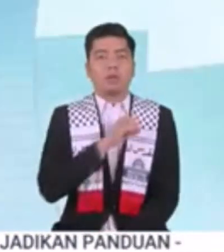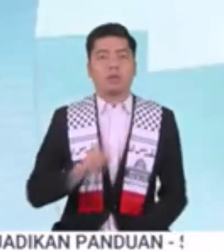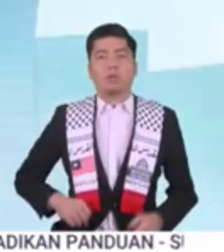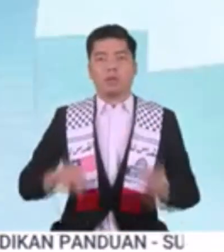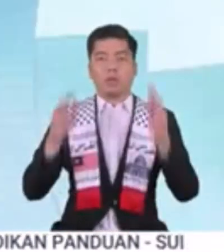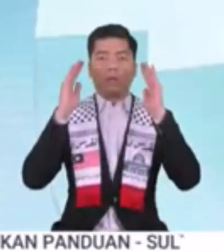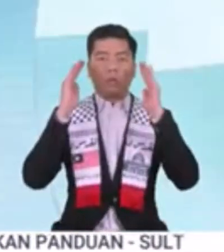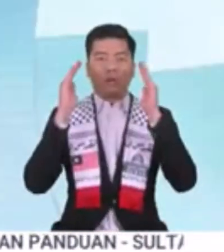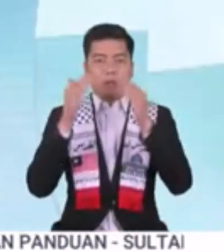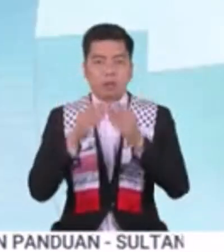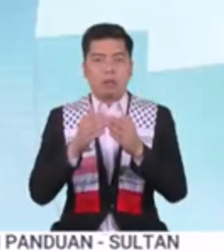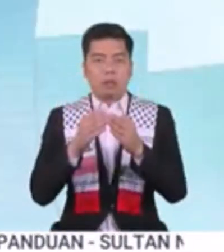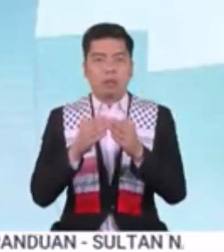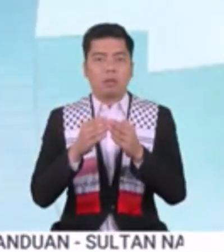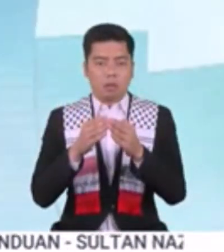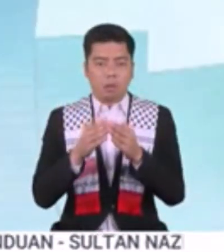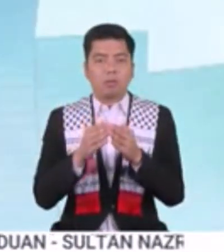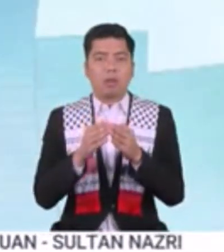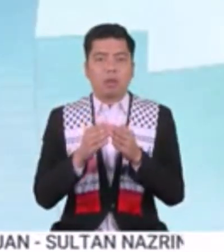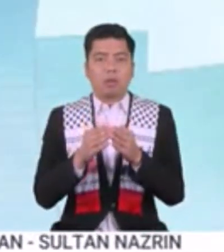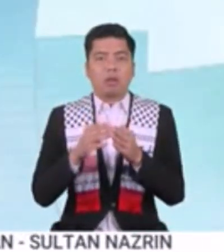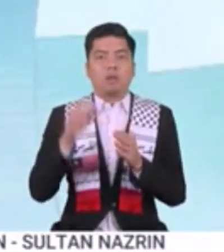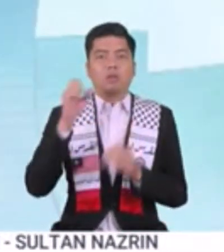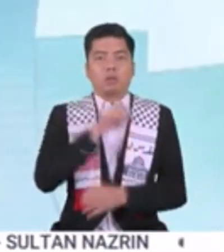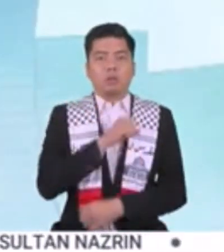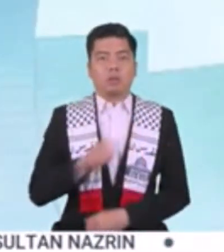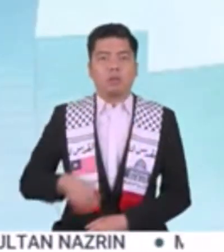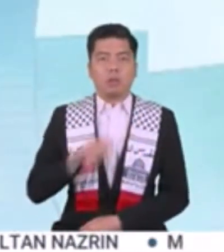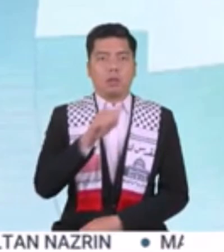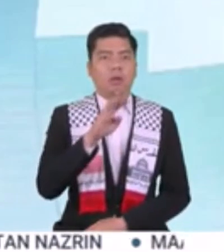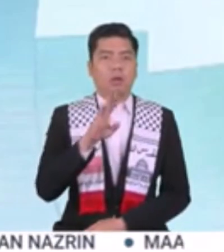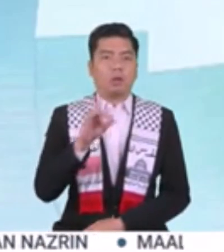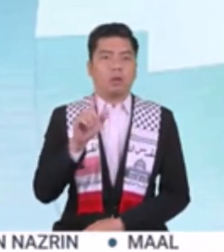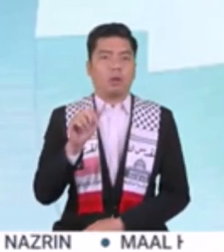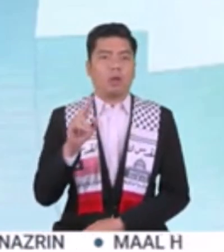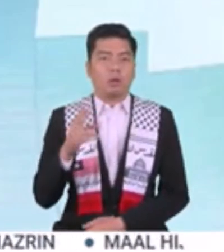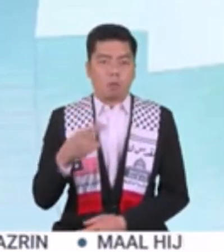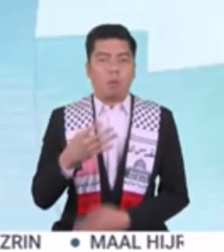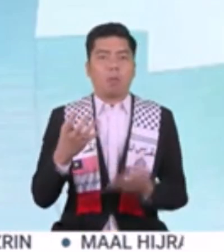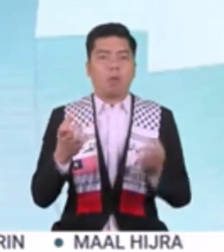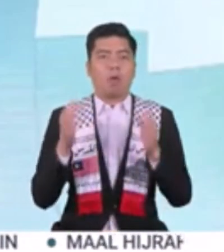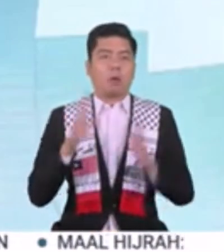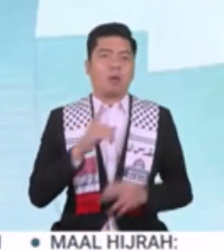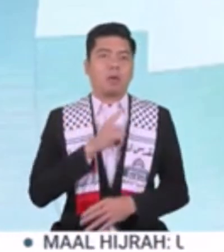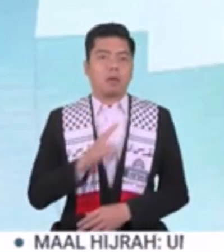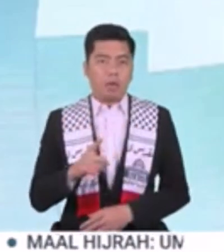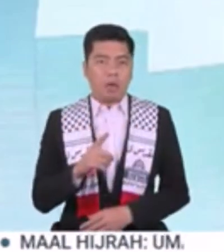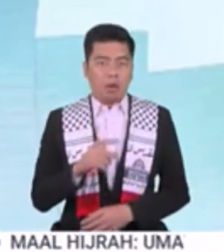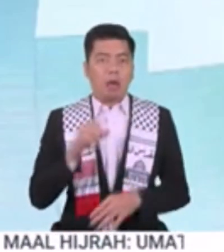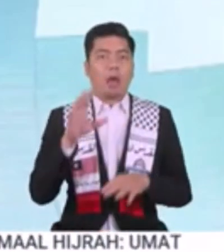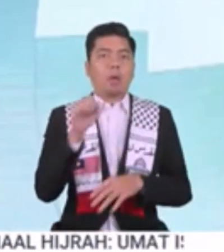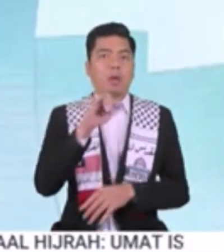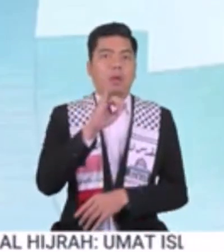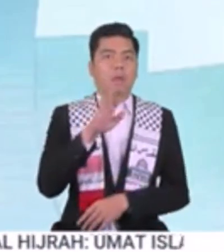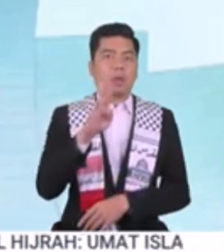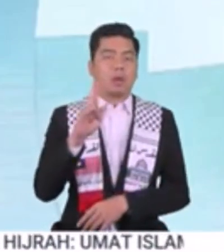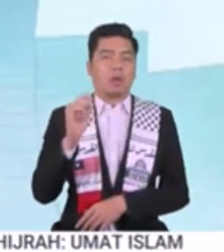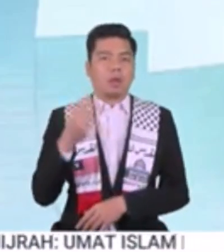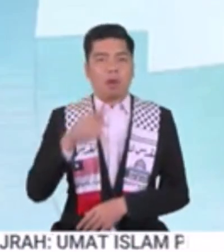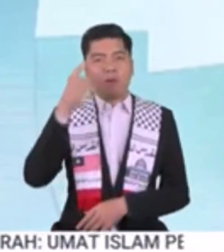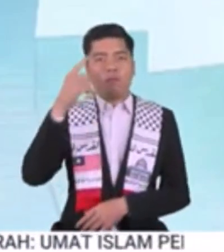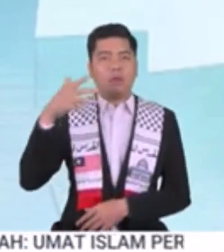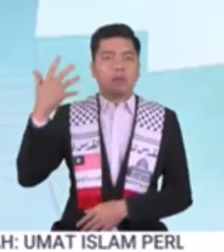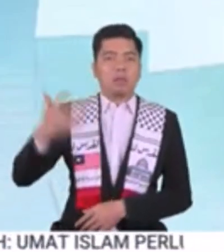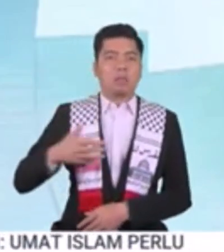Sultan Pahang Al-Sultan Abdullah Ri'aituddin Al-Mustafa Billah Shah mahu umat Islam mengambil ibrah daripada peristiwa hijrah.